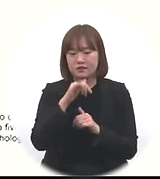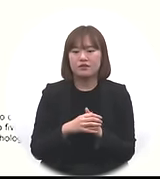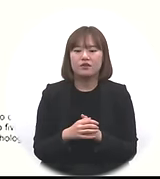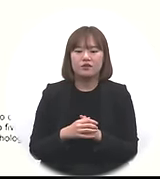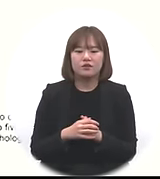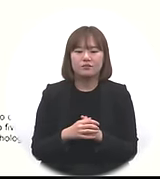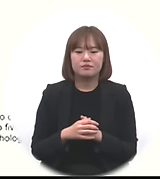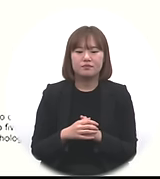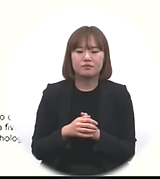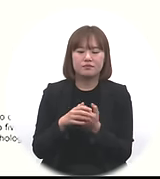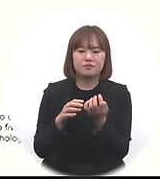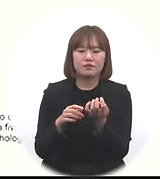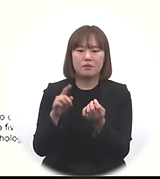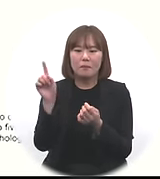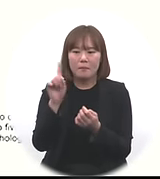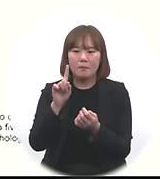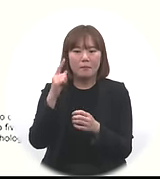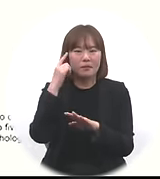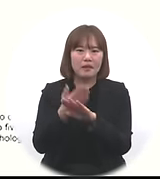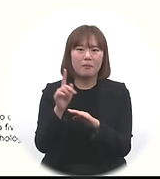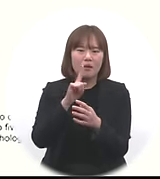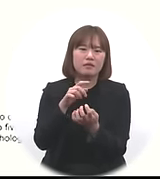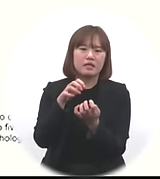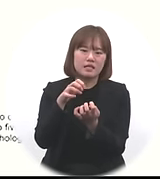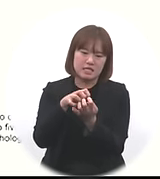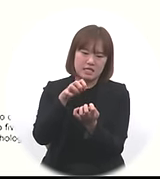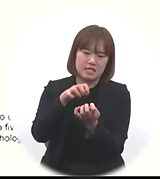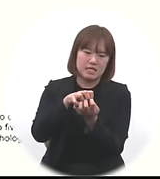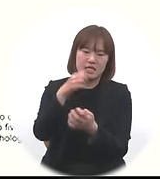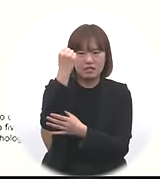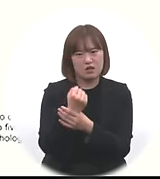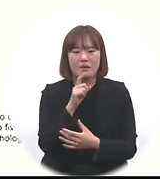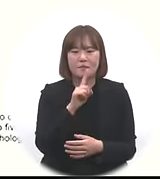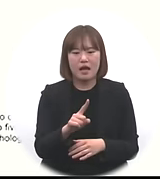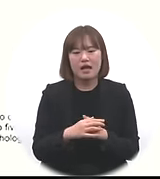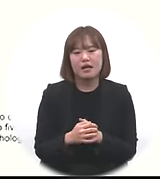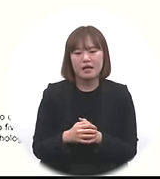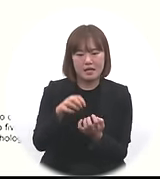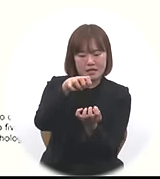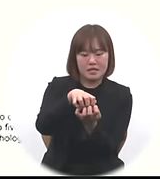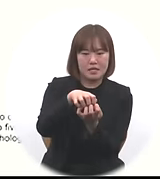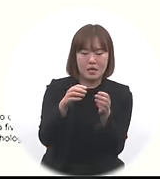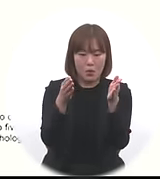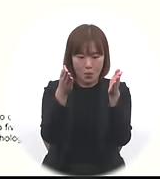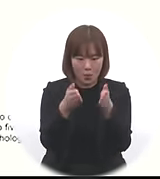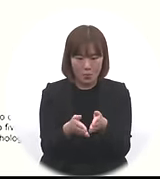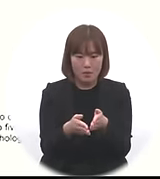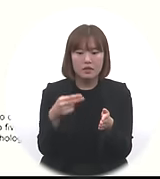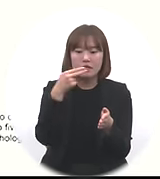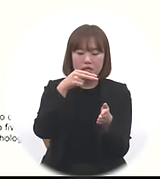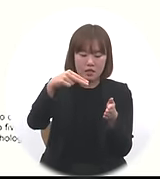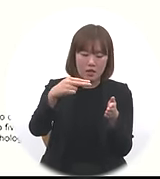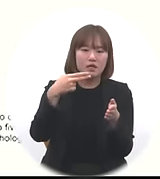그런데 반대쪽에 있는 타입은 무슨 짓을 해도 이가 썩는답니다. 치과대학 교과서에 이렇게 써 있어요. 씹는 면에 있는